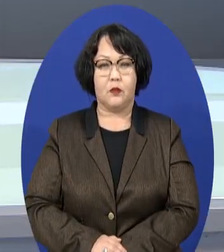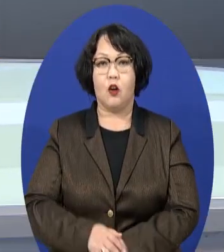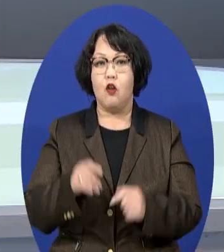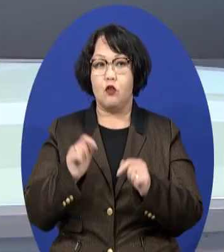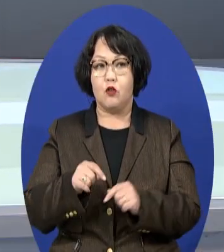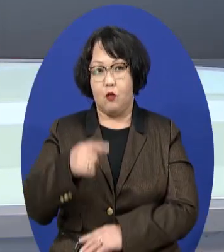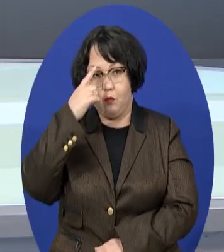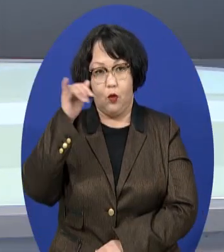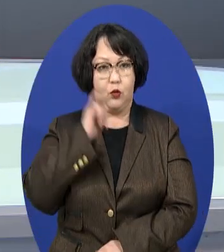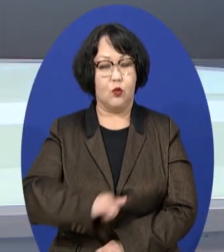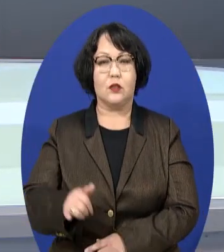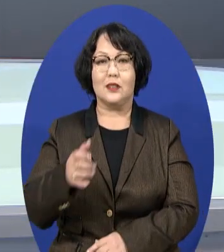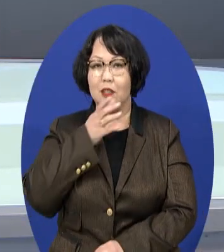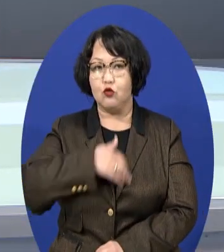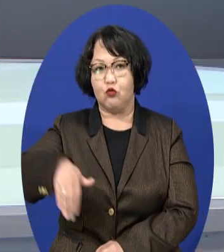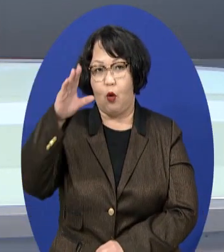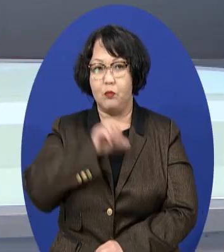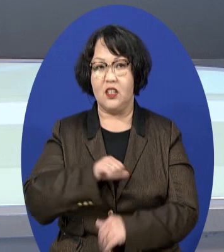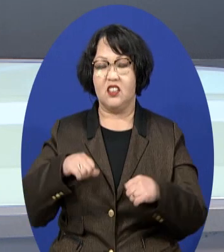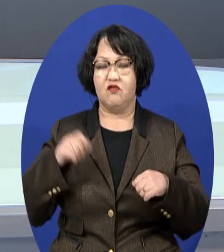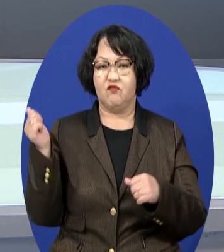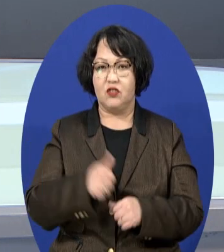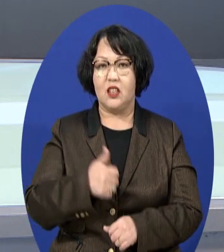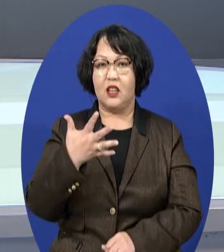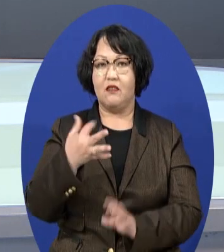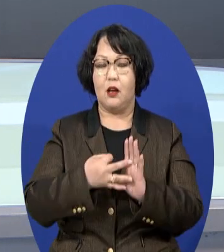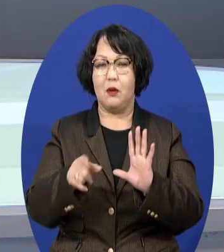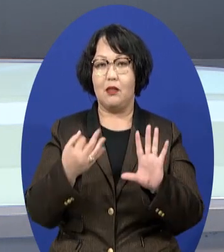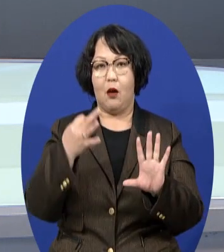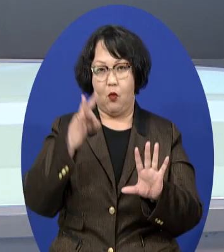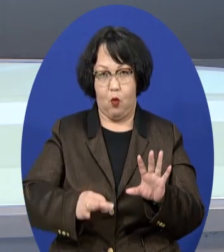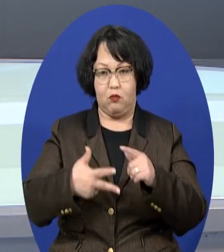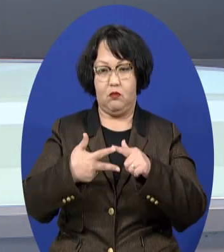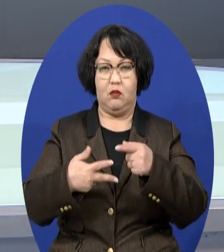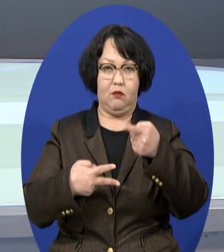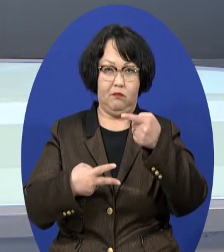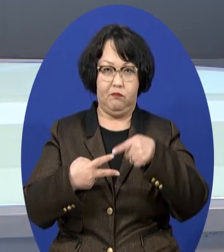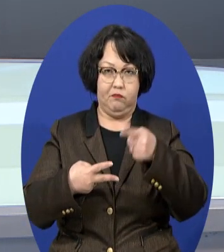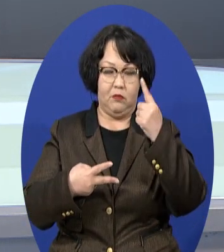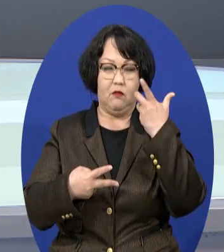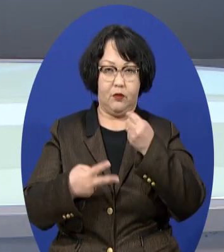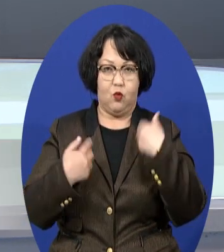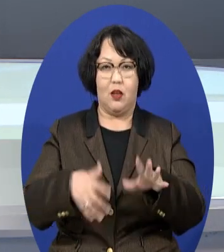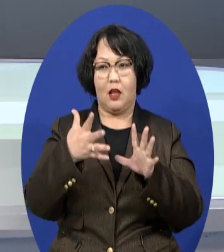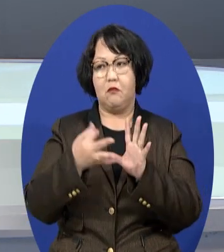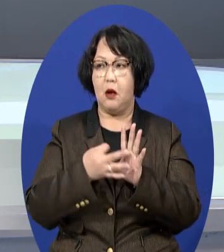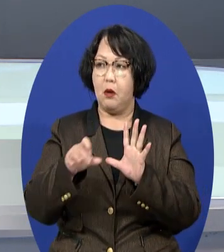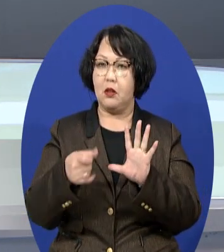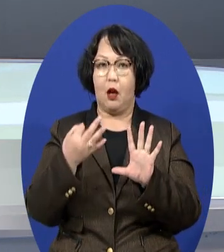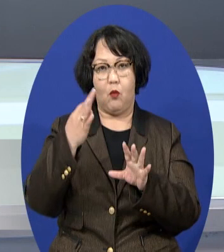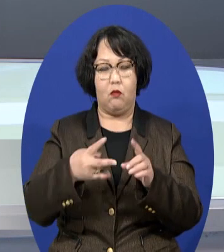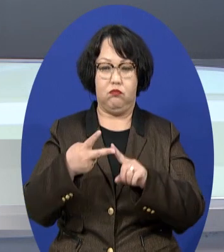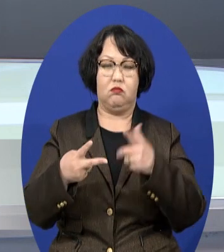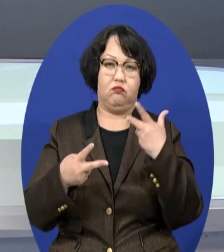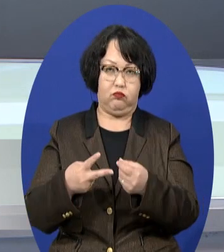Өнөөдрийн байдлаар манай улсын нийт насан туршны иргэдийн 58.8% нь эхний тун, 51.2% нь хоёр дахь тун вакцинд амрагдсан байна. 16-17